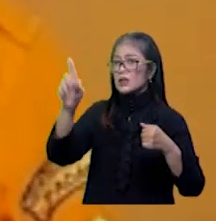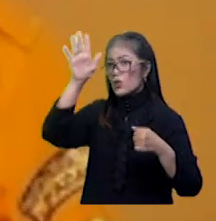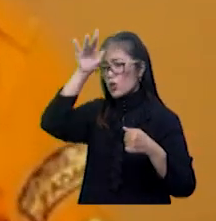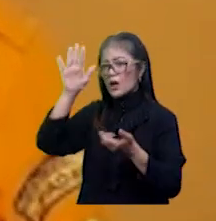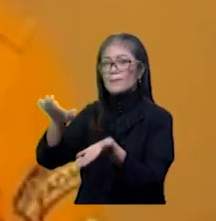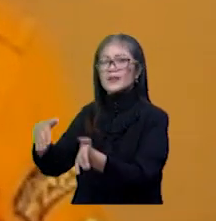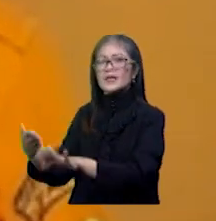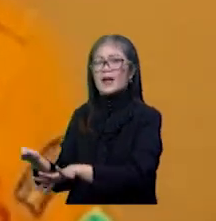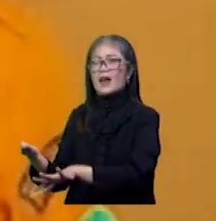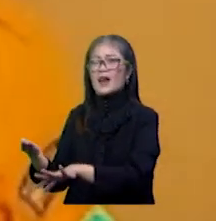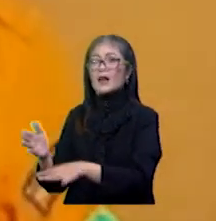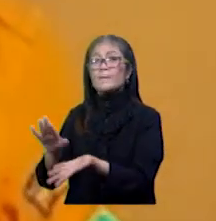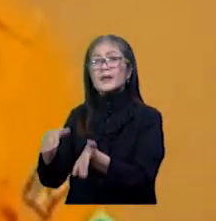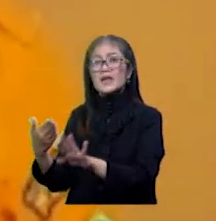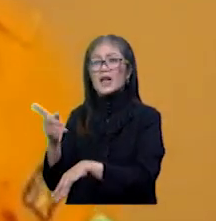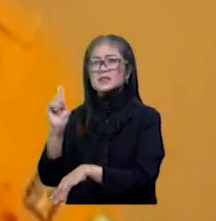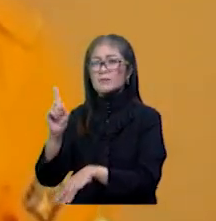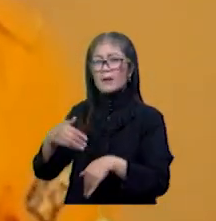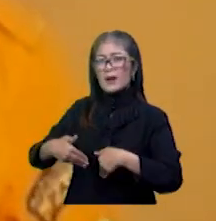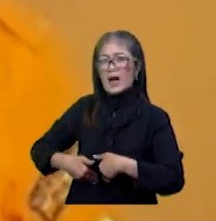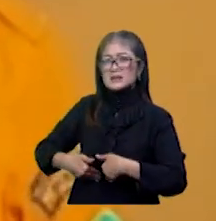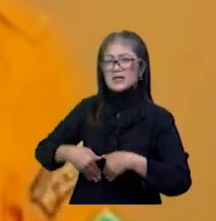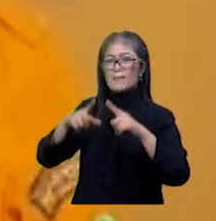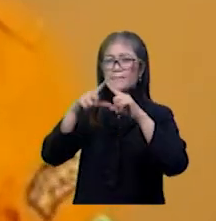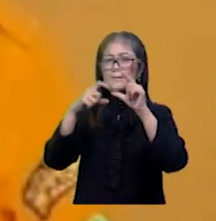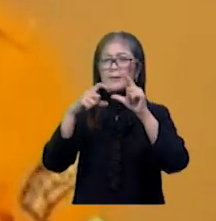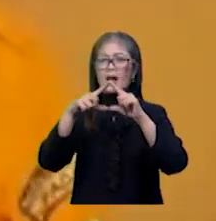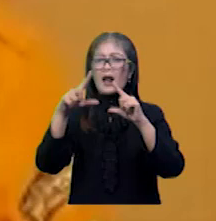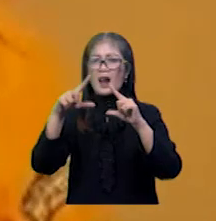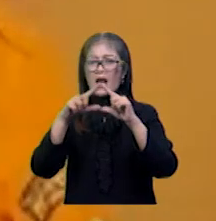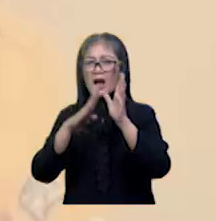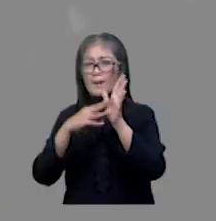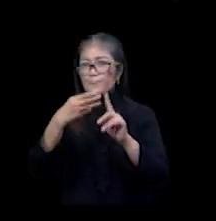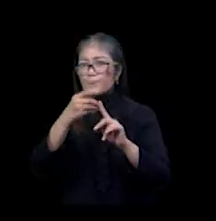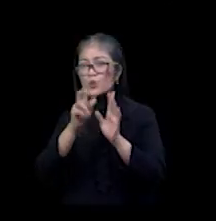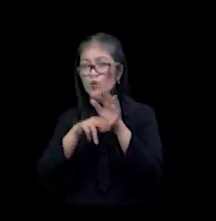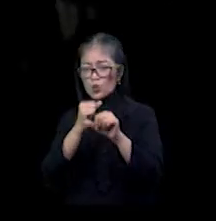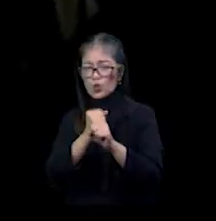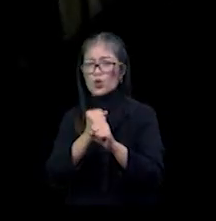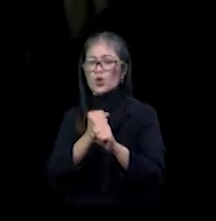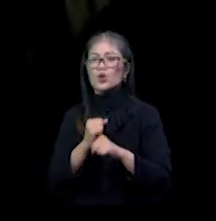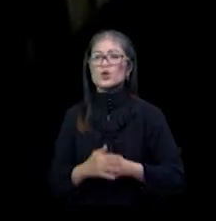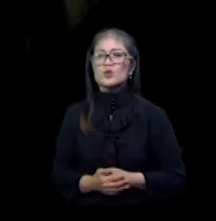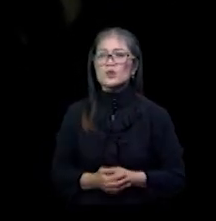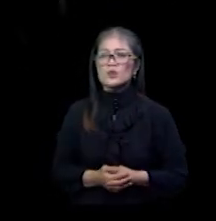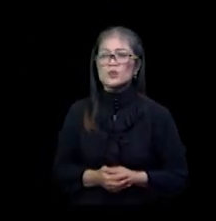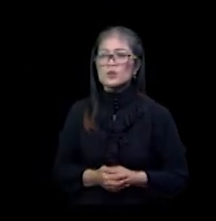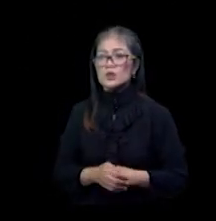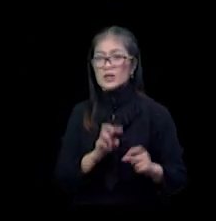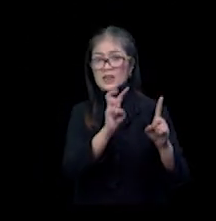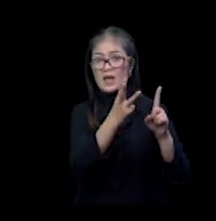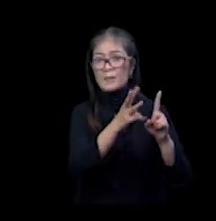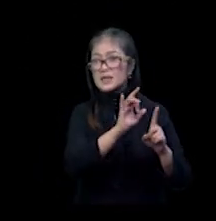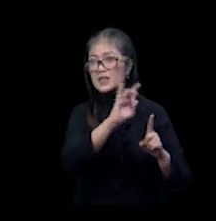dunia karena asam lambung. Hilangnya di hutan Bancalaweh, yaitu Bukit Barisan. Seluruh pemotor berhasil dievakuasi,